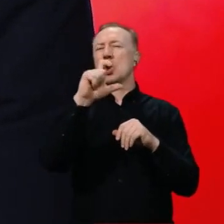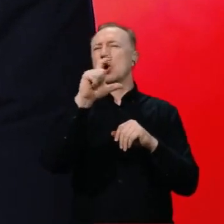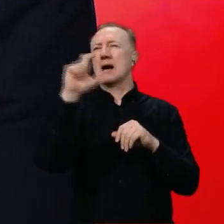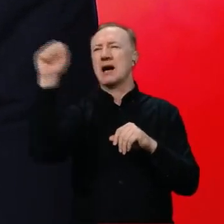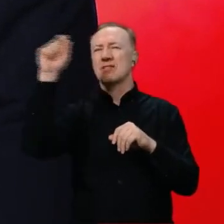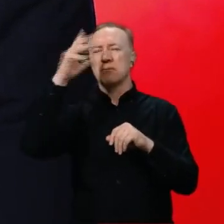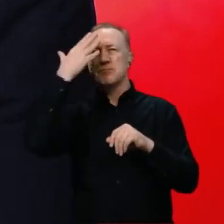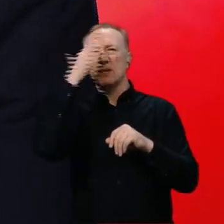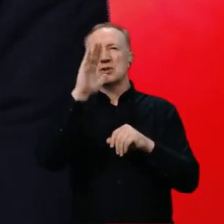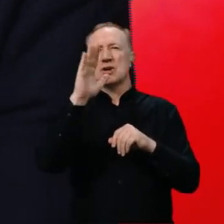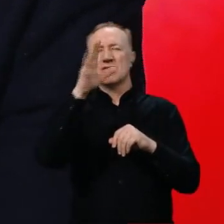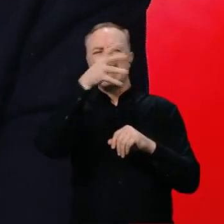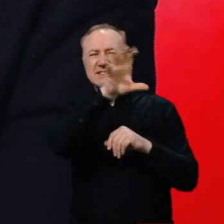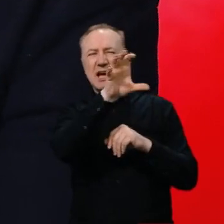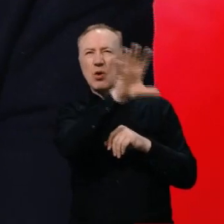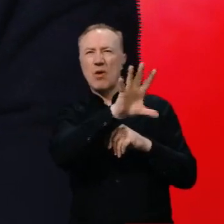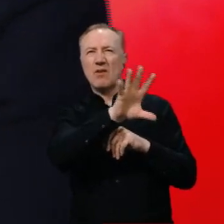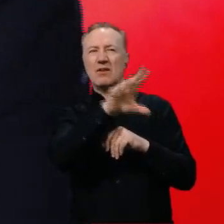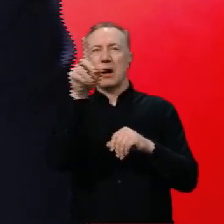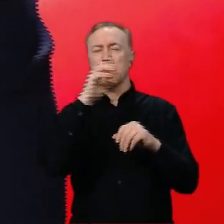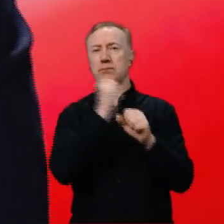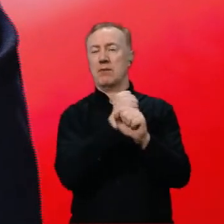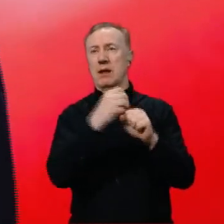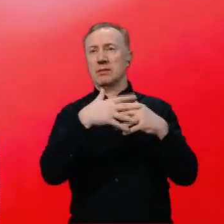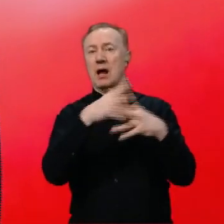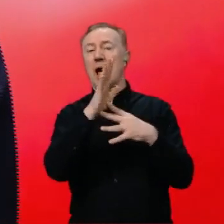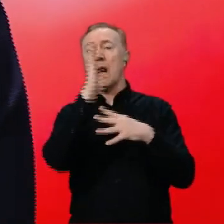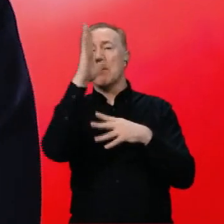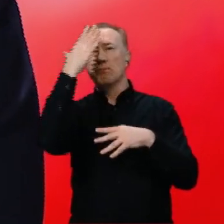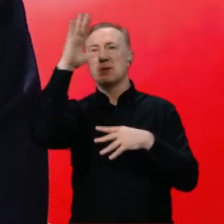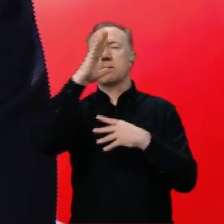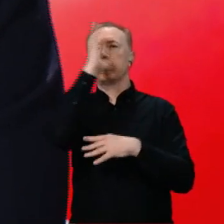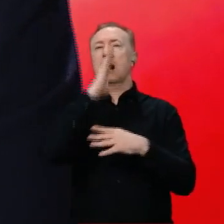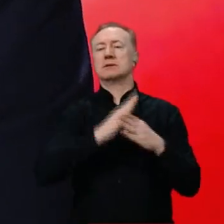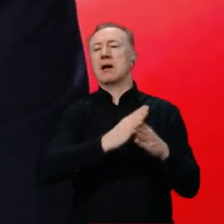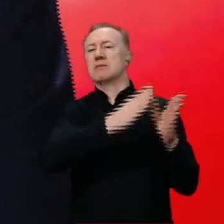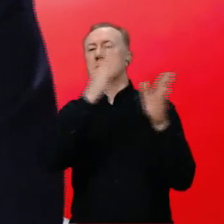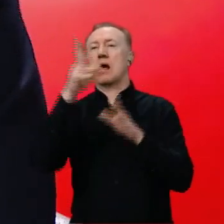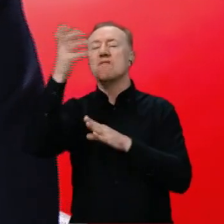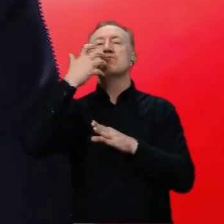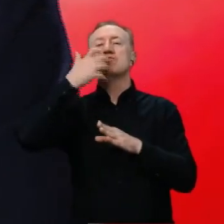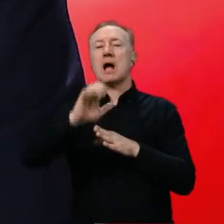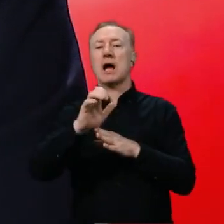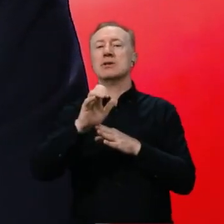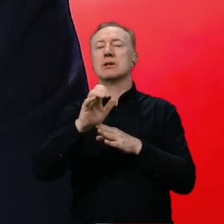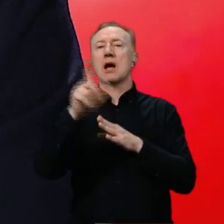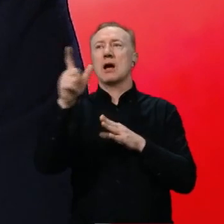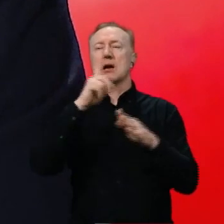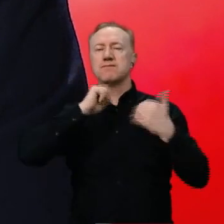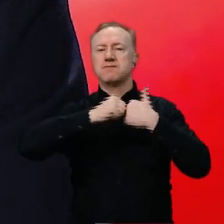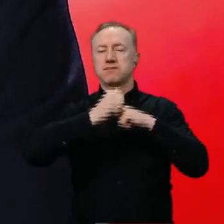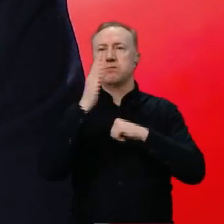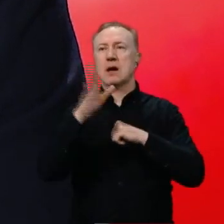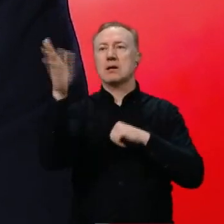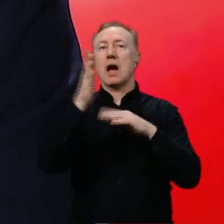startuje mistrzostwa Brazylii, gdzie one normalnie startują później, ale ze względu na mundial startują wcześniej. Jeszcze są mecze grupowe Copa